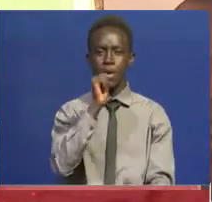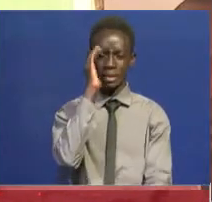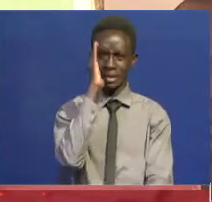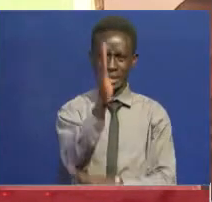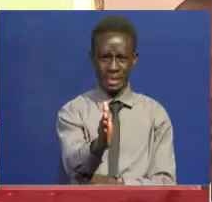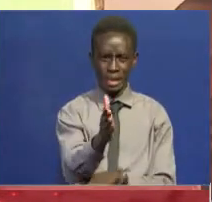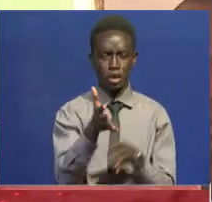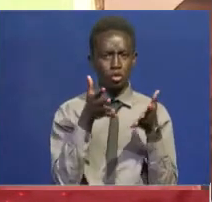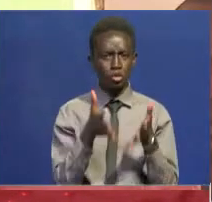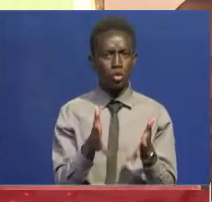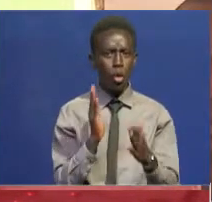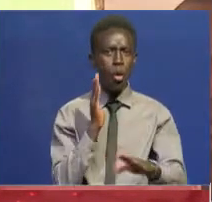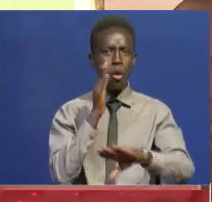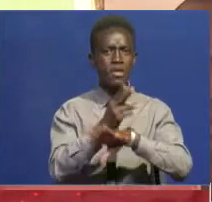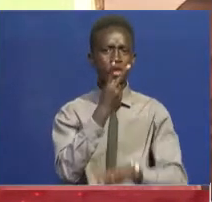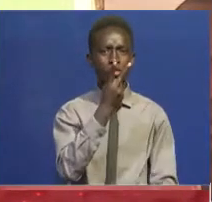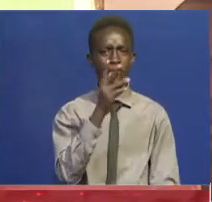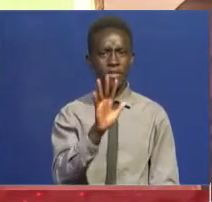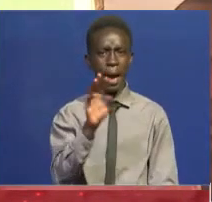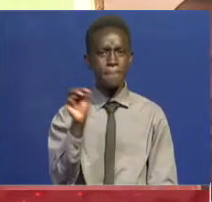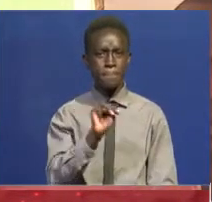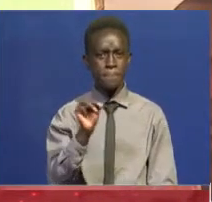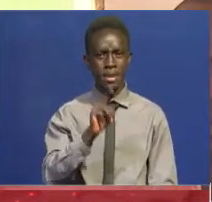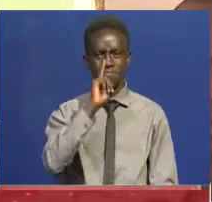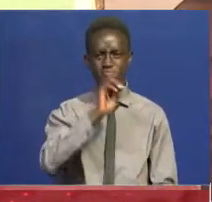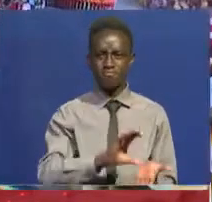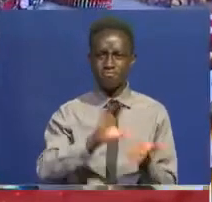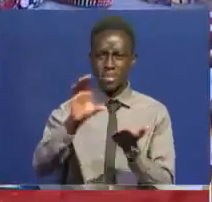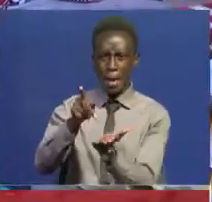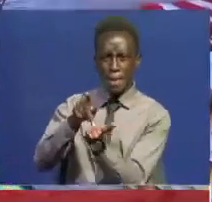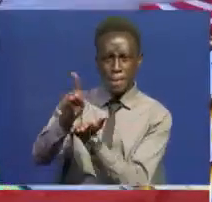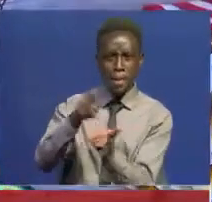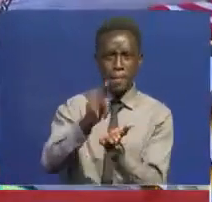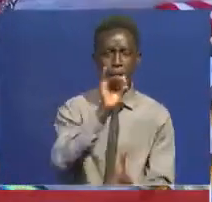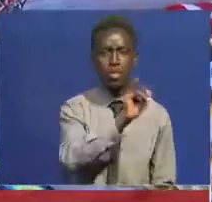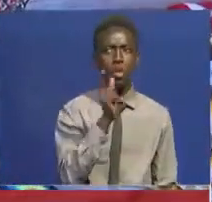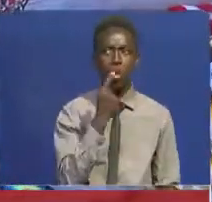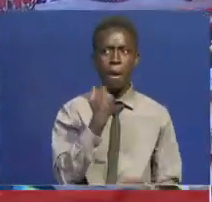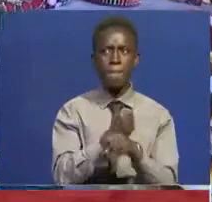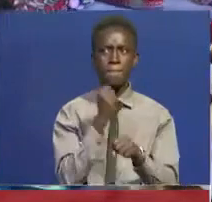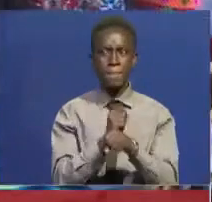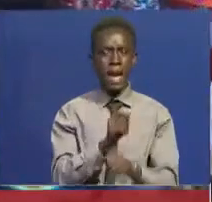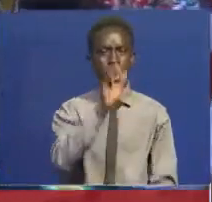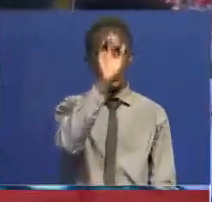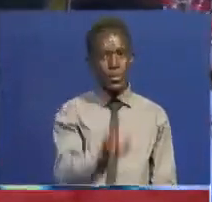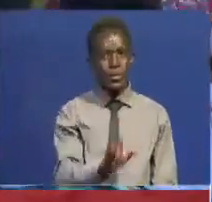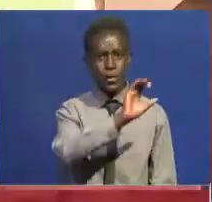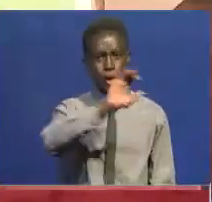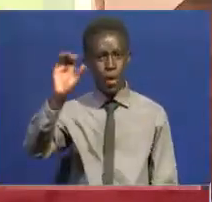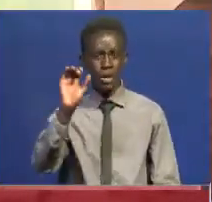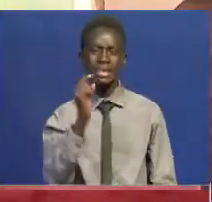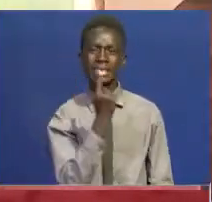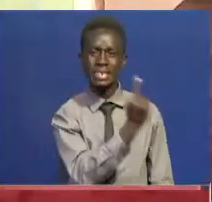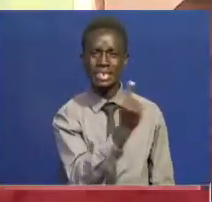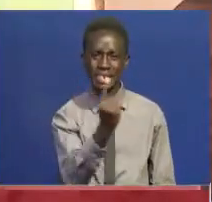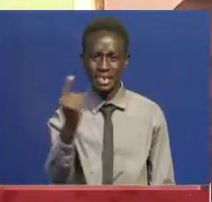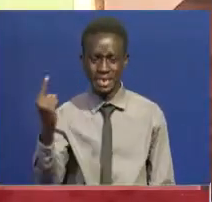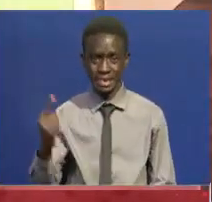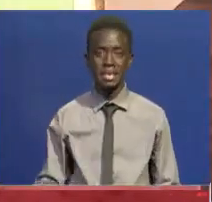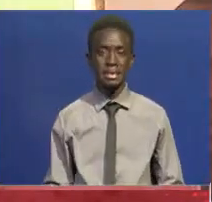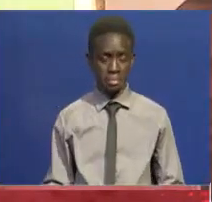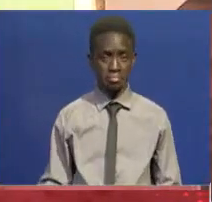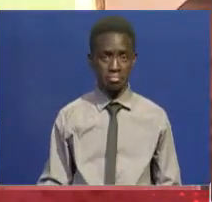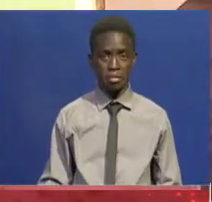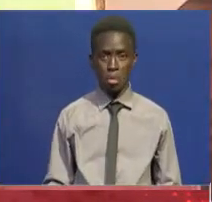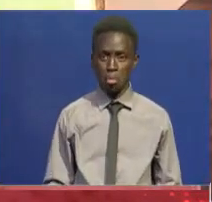million Kenya shillings has been paid out to those who have made cross-stitch pieces. You too have an opportunity to